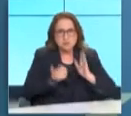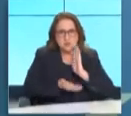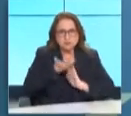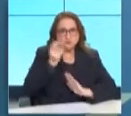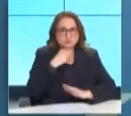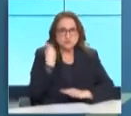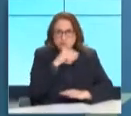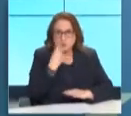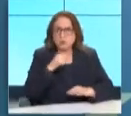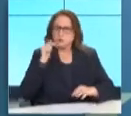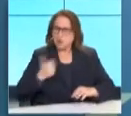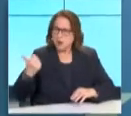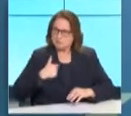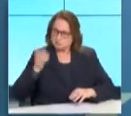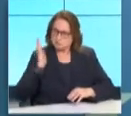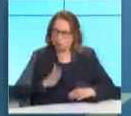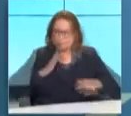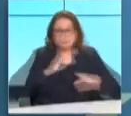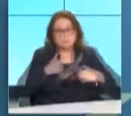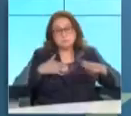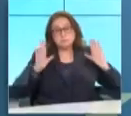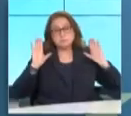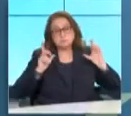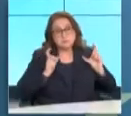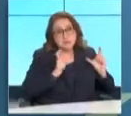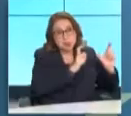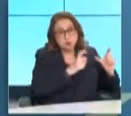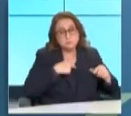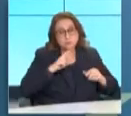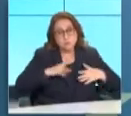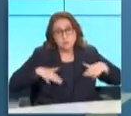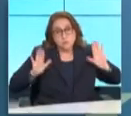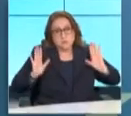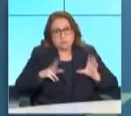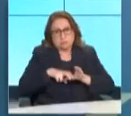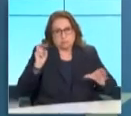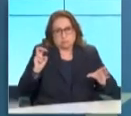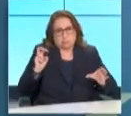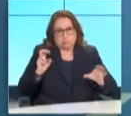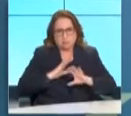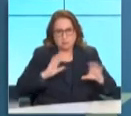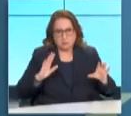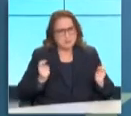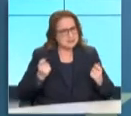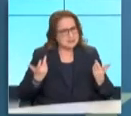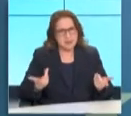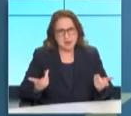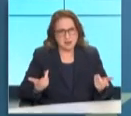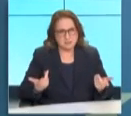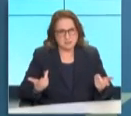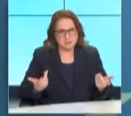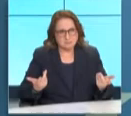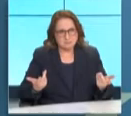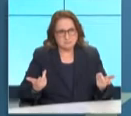πόλεμο της Ρωσίας. Διότι αυτό ακριβώς συμβαίνει. Αναφορικά με την επισιτιστική κρίση, ο Πρωθυπουργός σημείωσε ότι ένα θέμα που θα